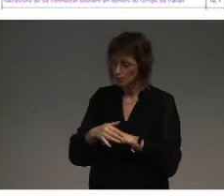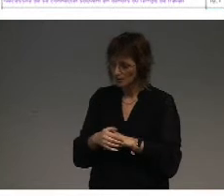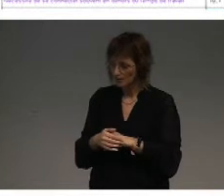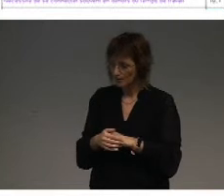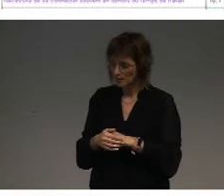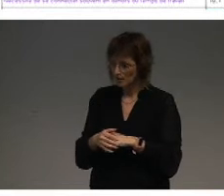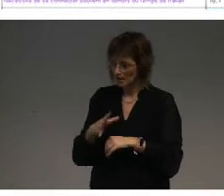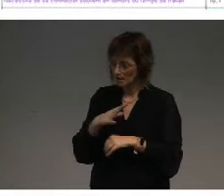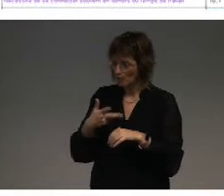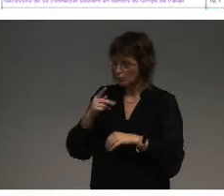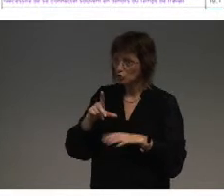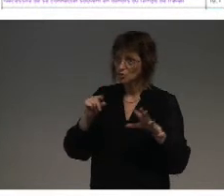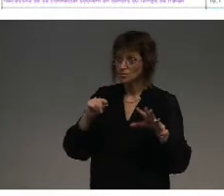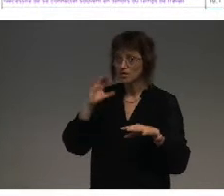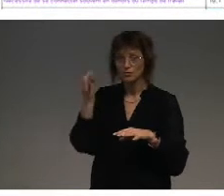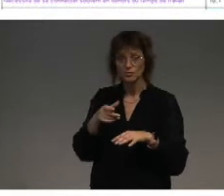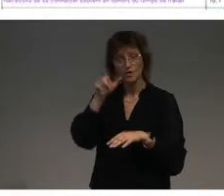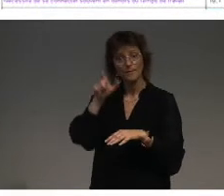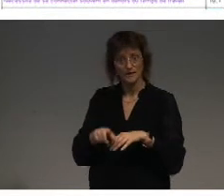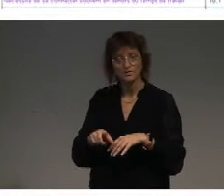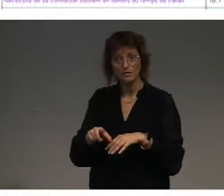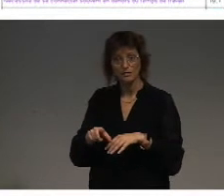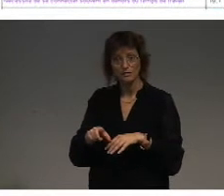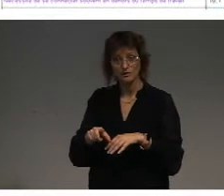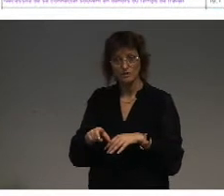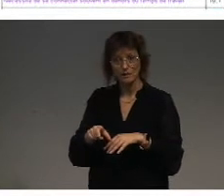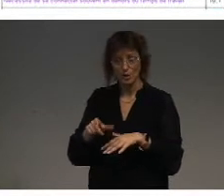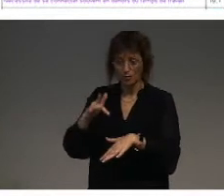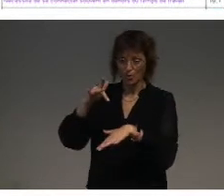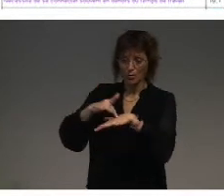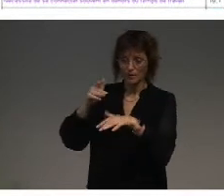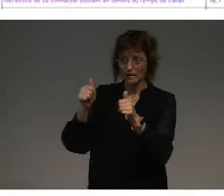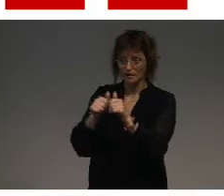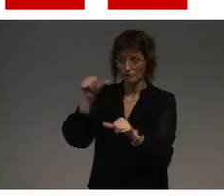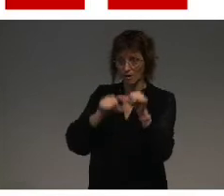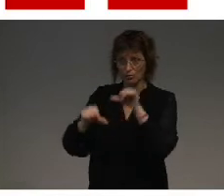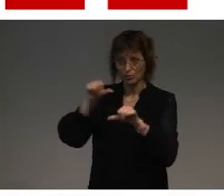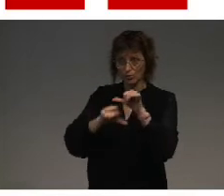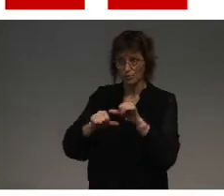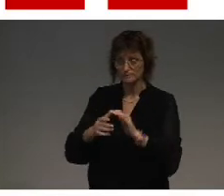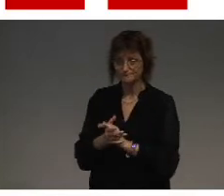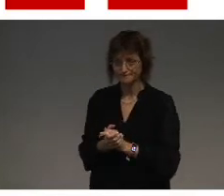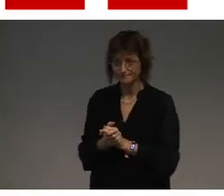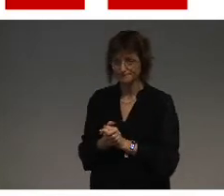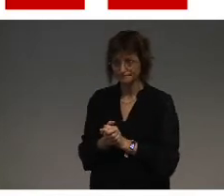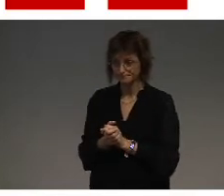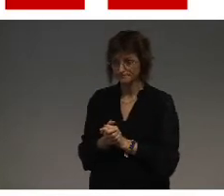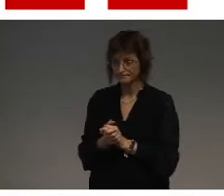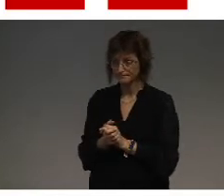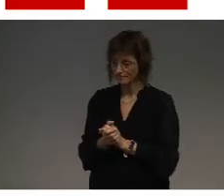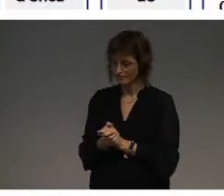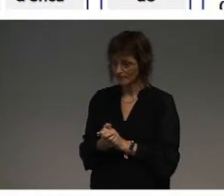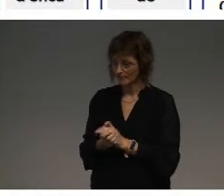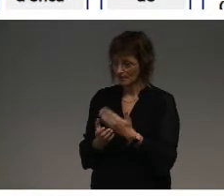salariés qui sont exposés à au moins 3 substances chimiques. Donc ça nous a permis d'affiner nos analyses dans